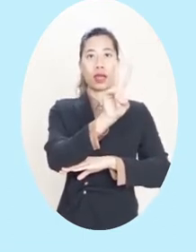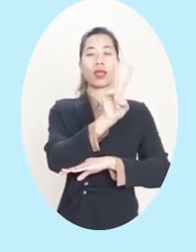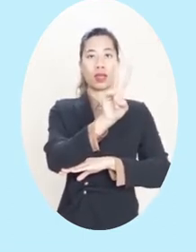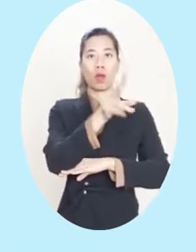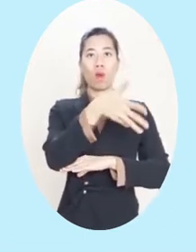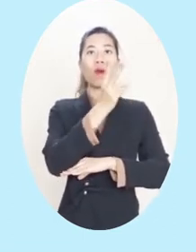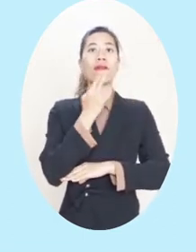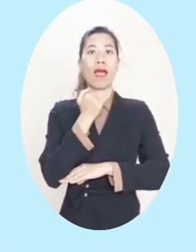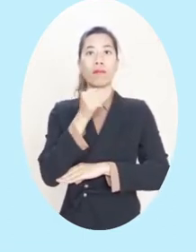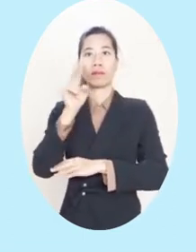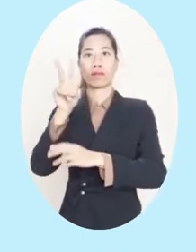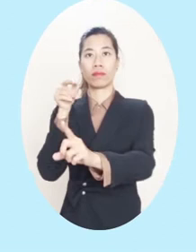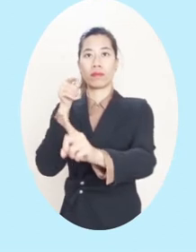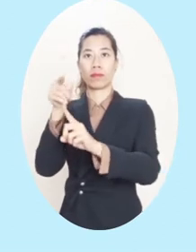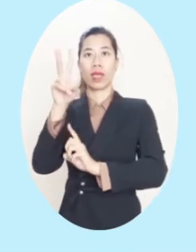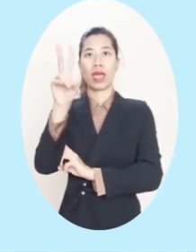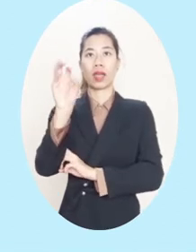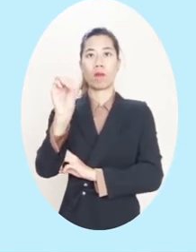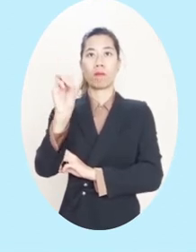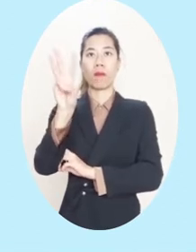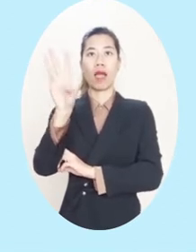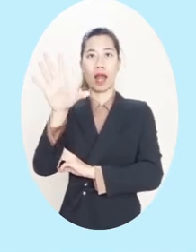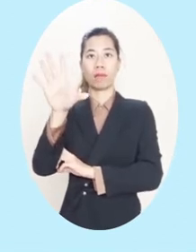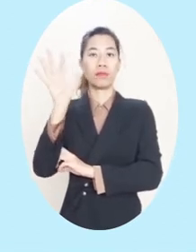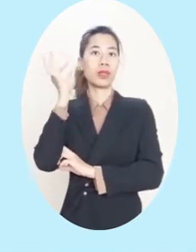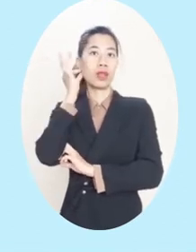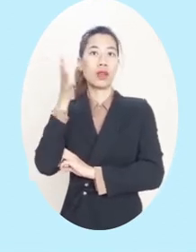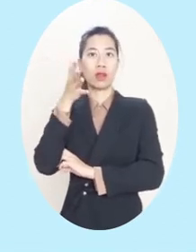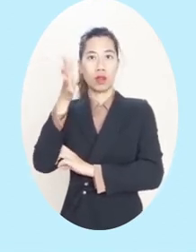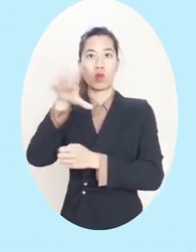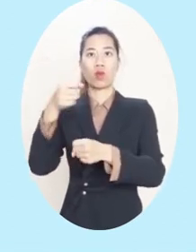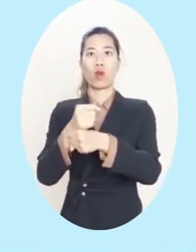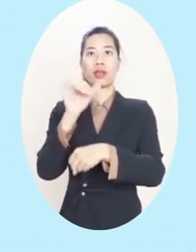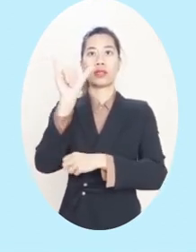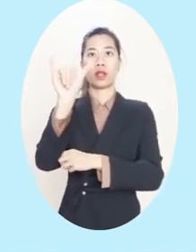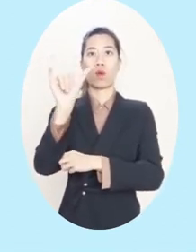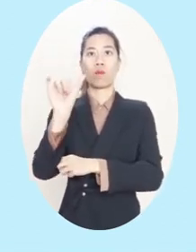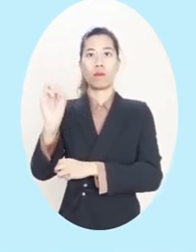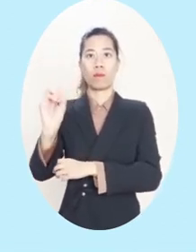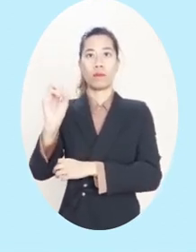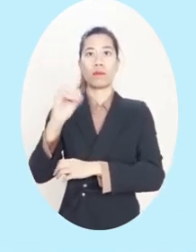tuổi và đến năm 2035, tuổi nghỉ hưu của lao động nữ đạt 60 tuổi.